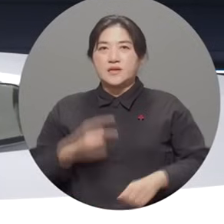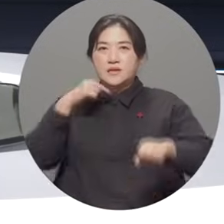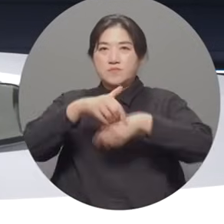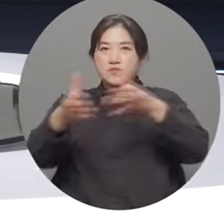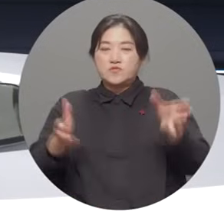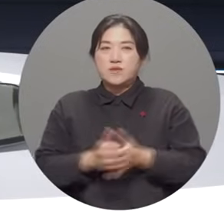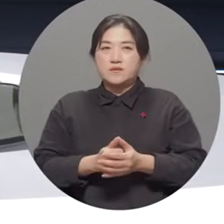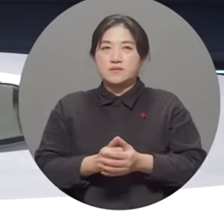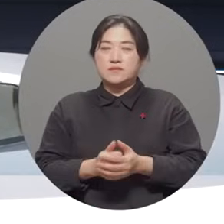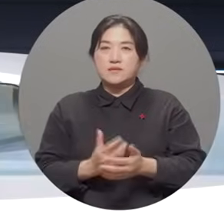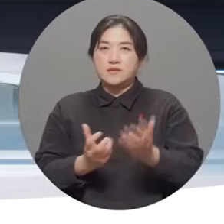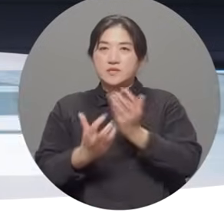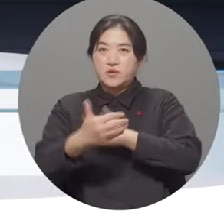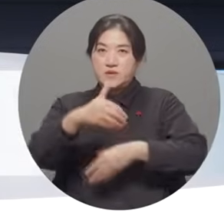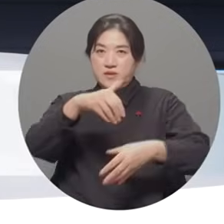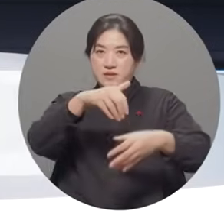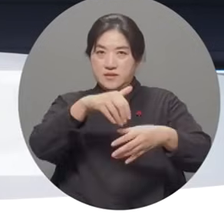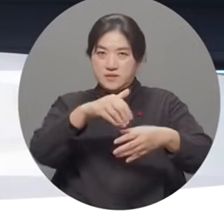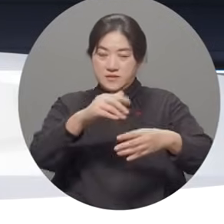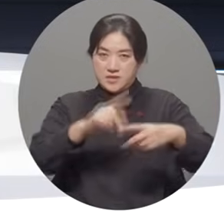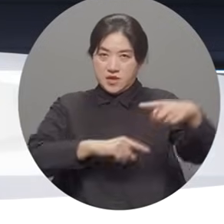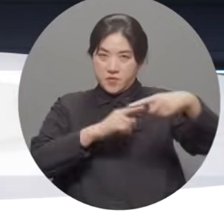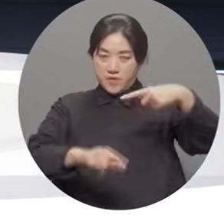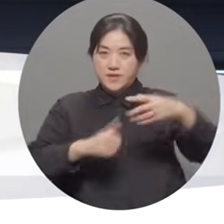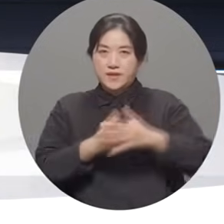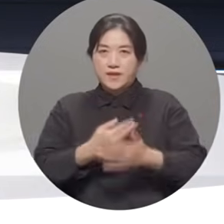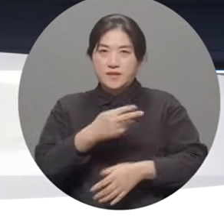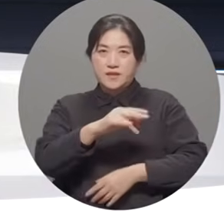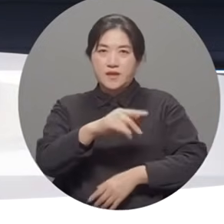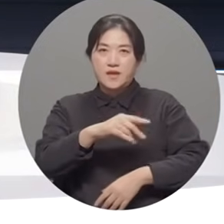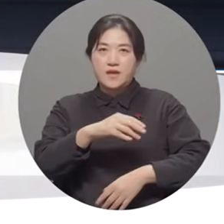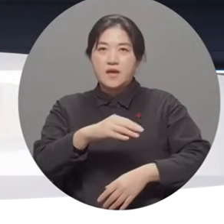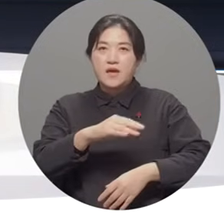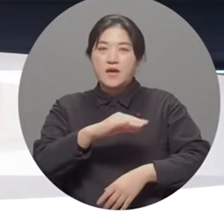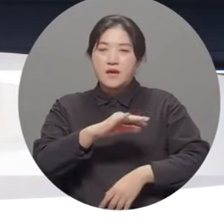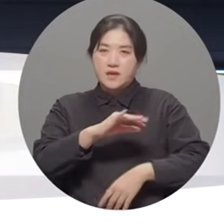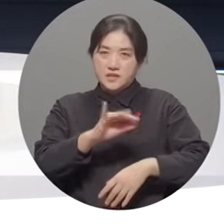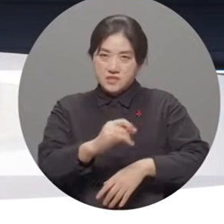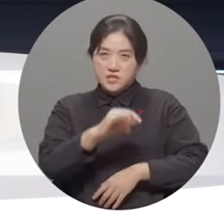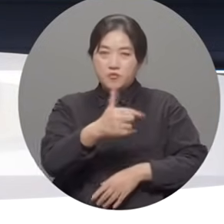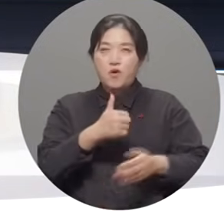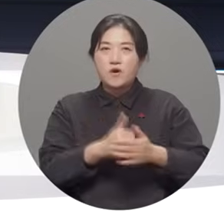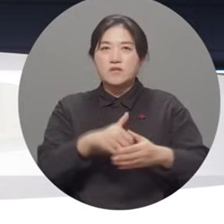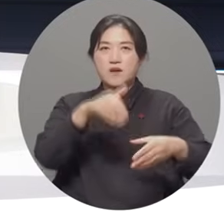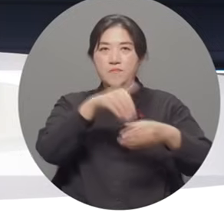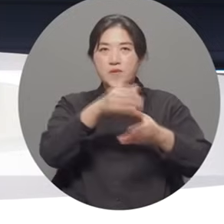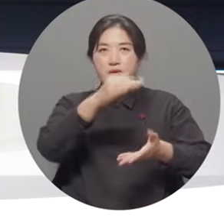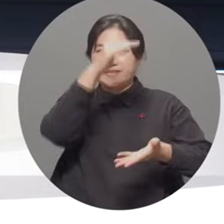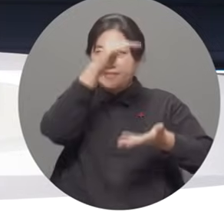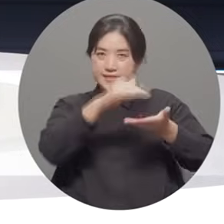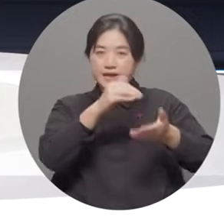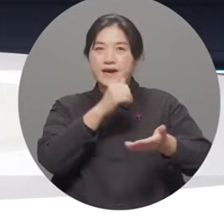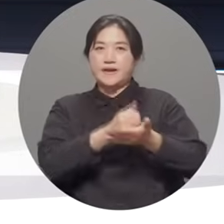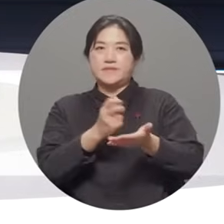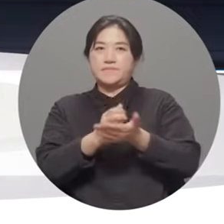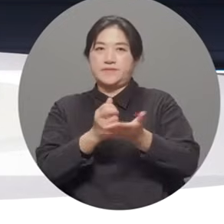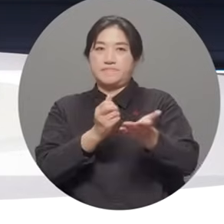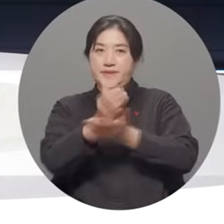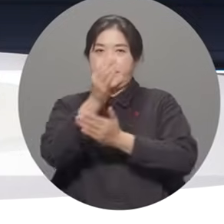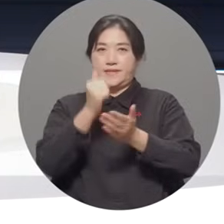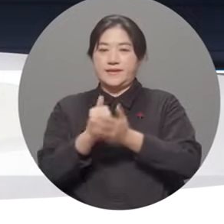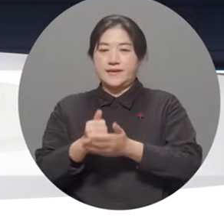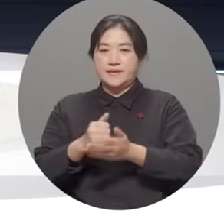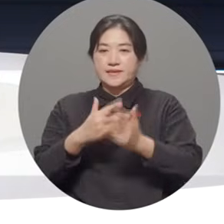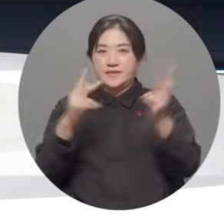민주당은 전당대회에서 대의원이 행사하는 표의 가치를 떨어뜨리는 당헌 개정안을 통과시켰습니다. 비이재명계 의원들은